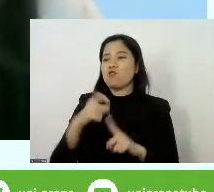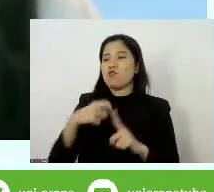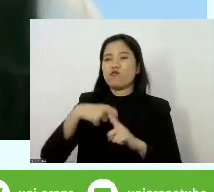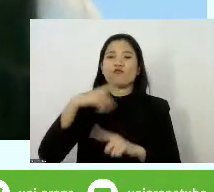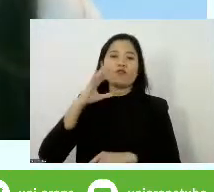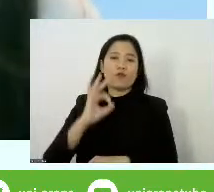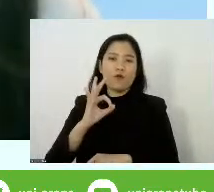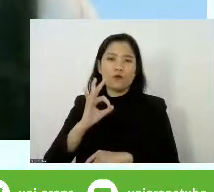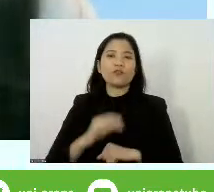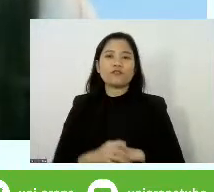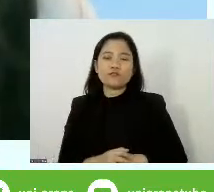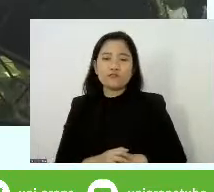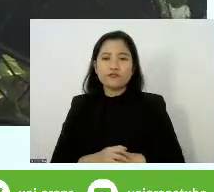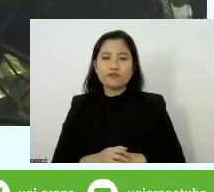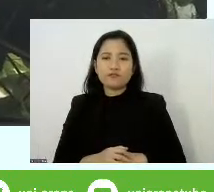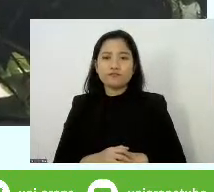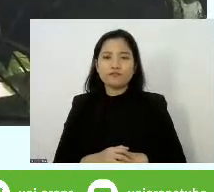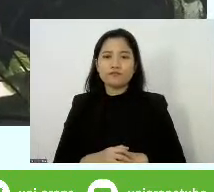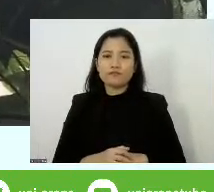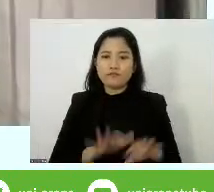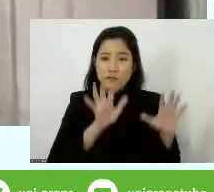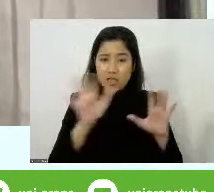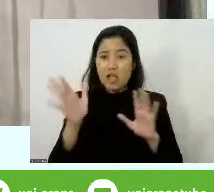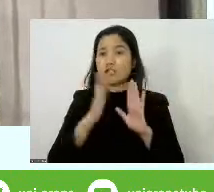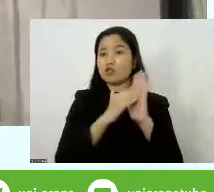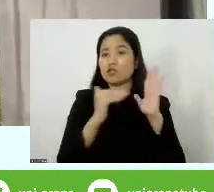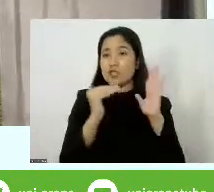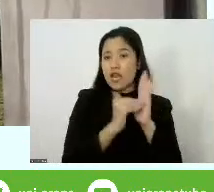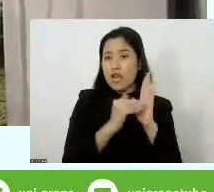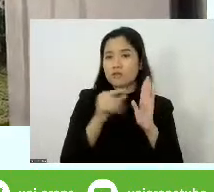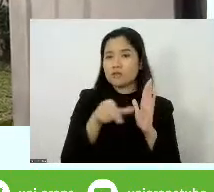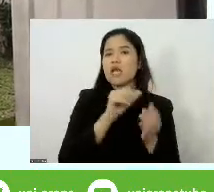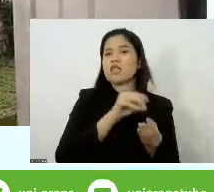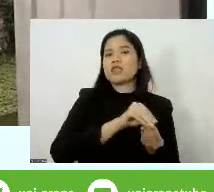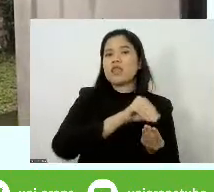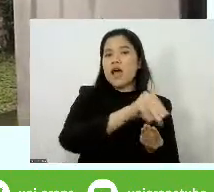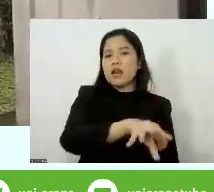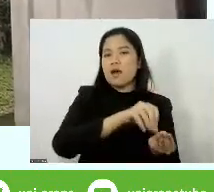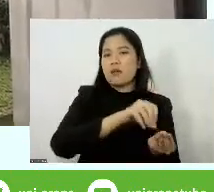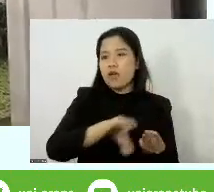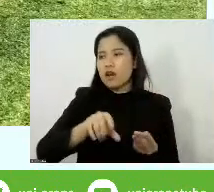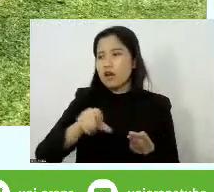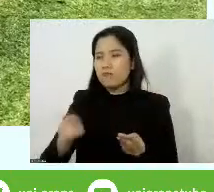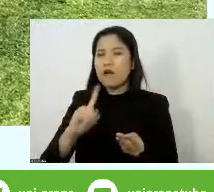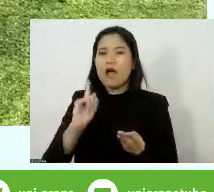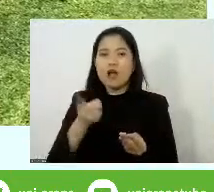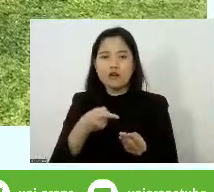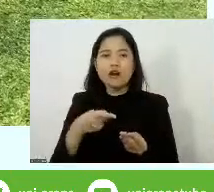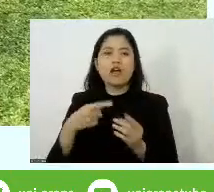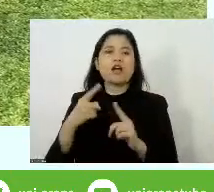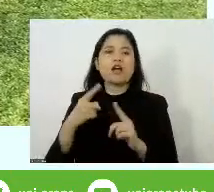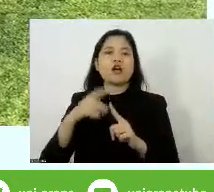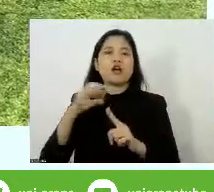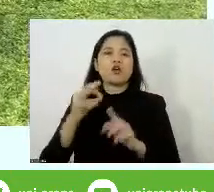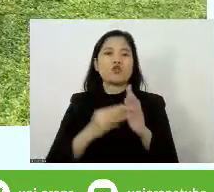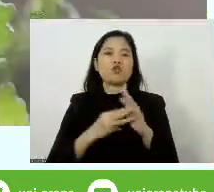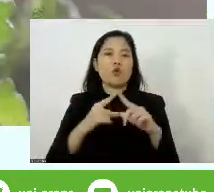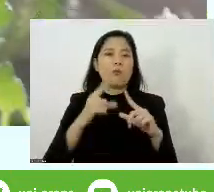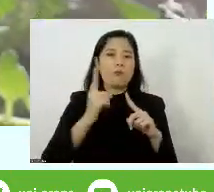jadi banyak kalau misalnya gini Siwon aku bisa tomat terus